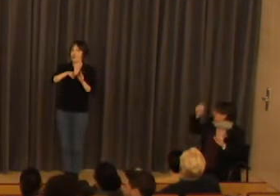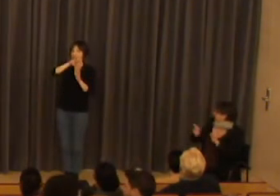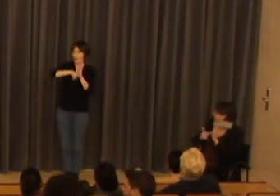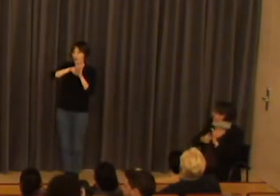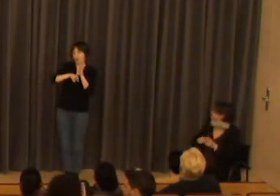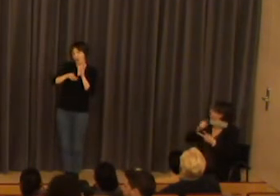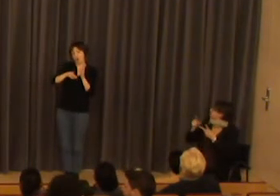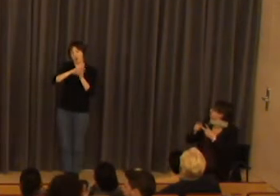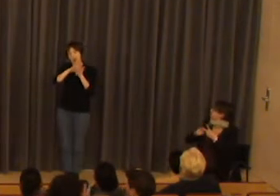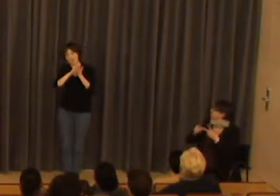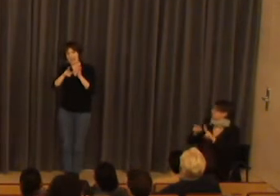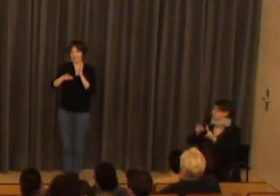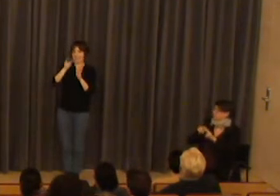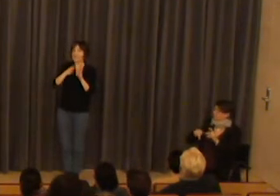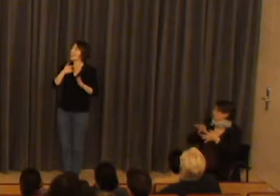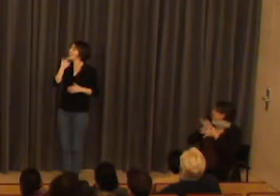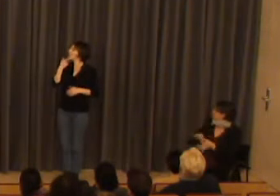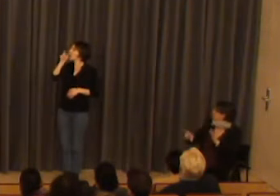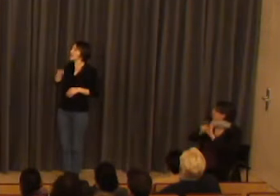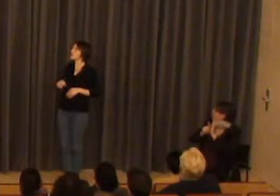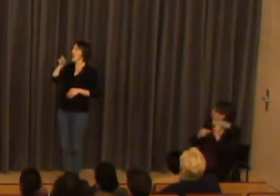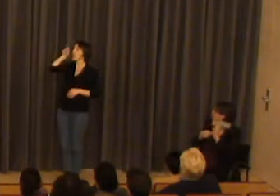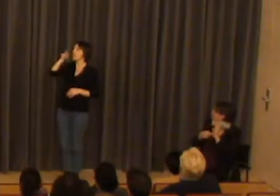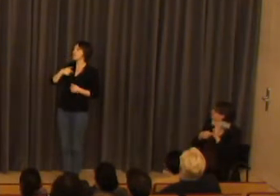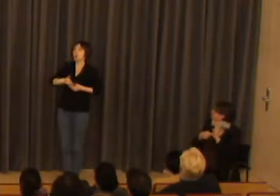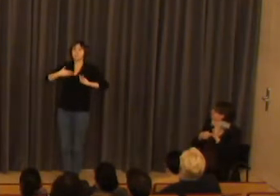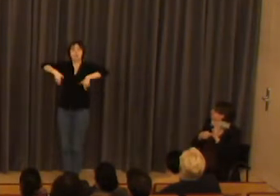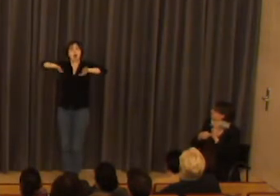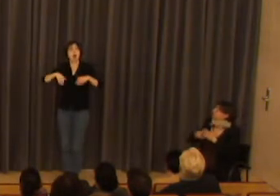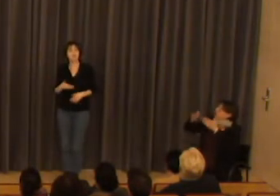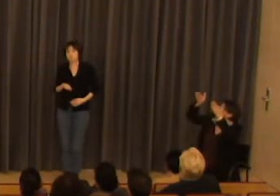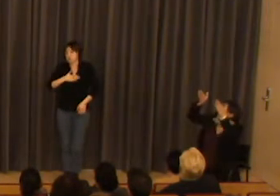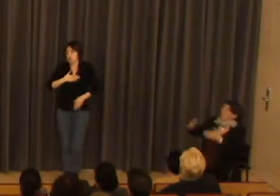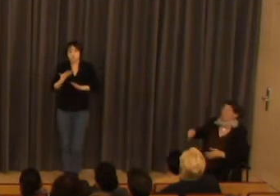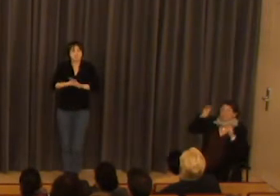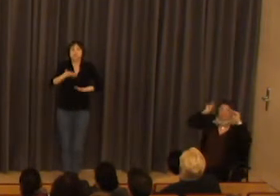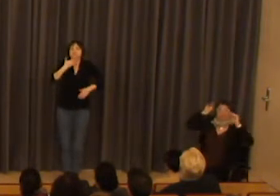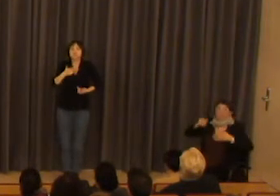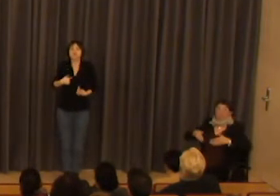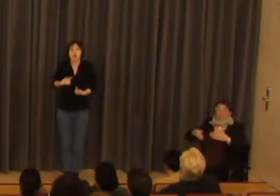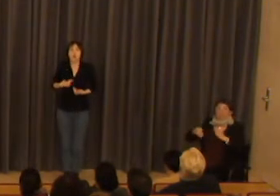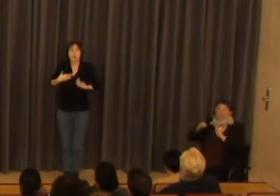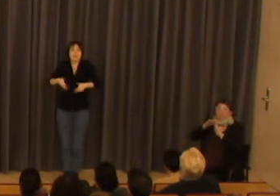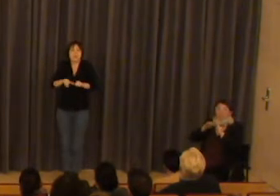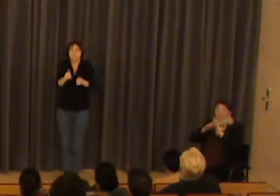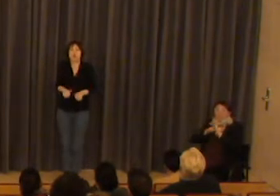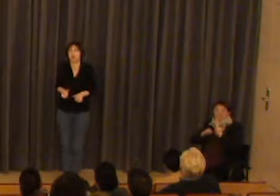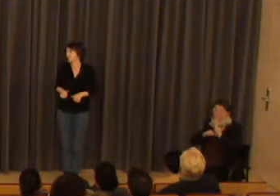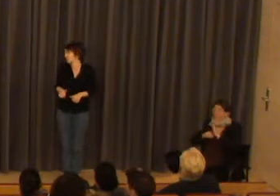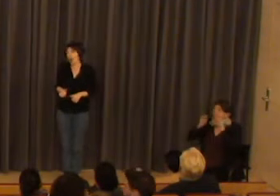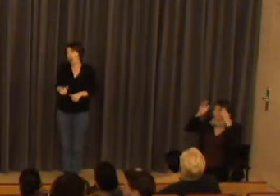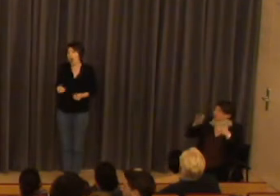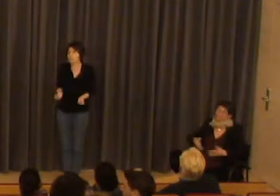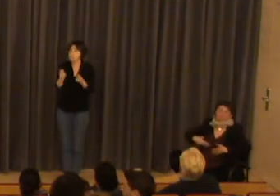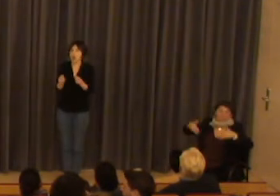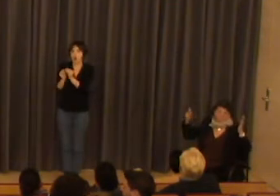ensenyants no puguin ensenyar qualsevol, diguem, qualsevol model, sinó el model unificat